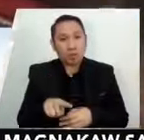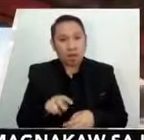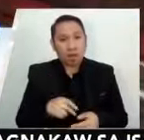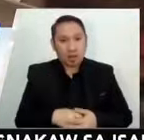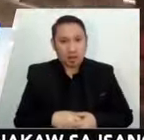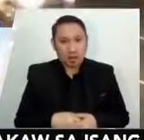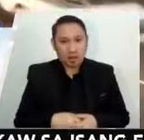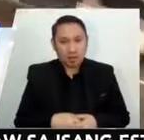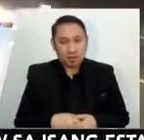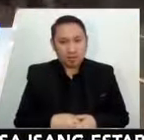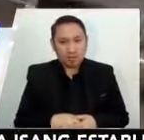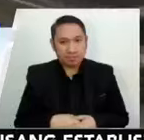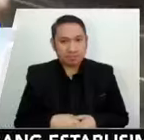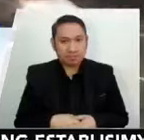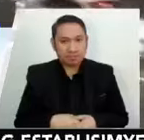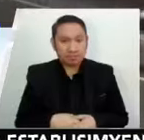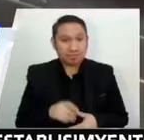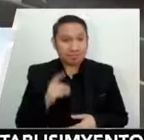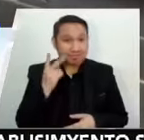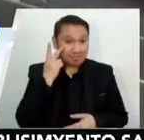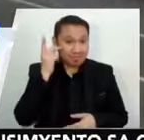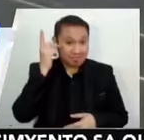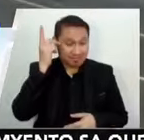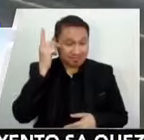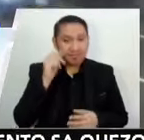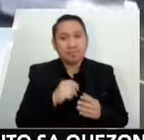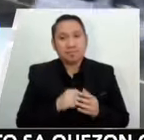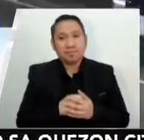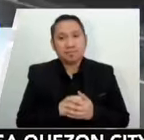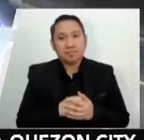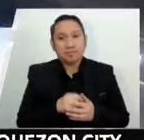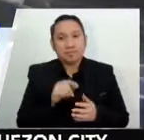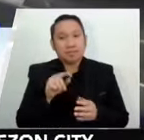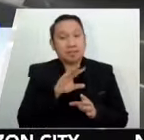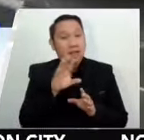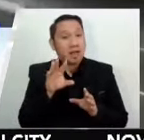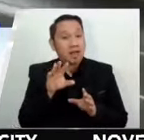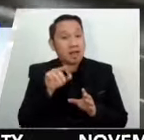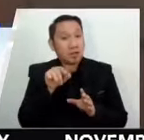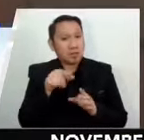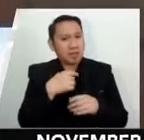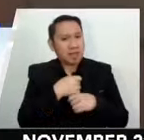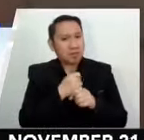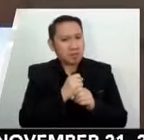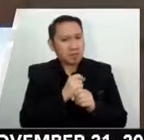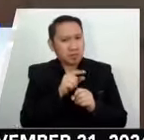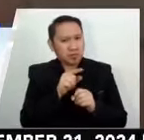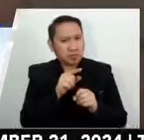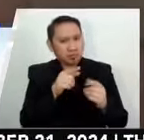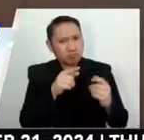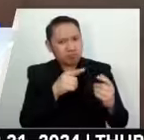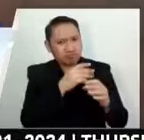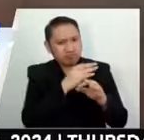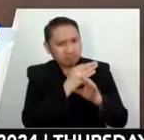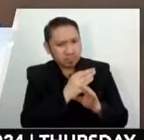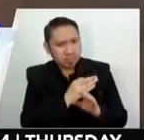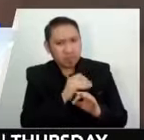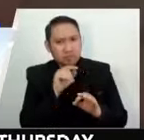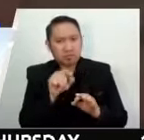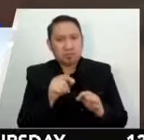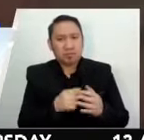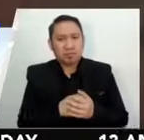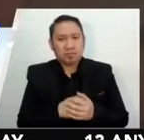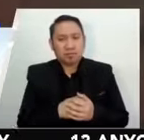Bahagi ito ng lane closure advisory ng pamunuan ng NLEX dahil nagsasagawa sila ng installation ng gantry sa southbound area bago